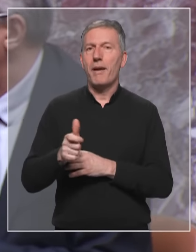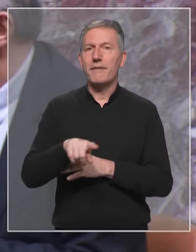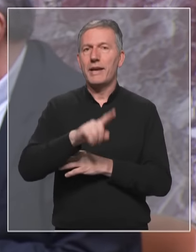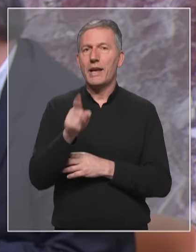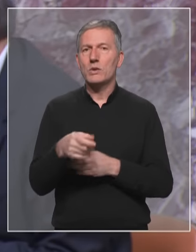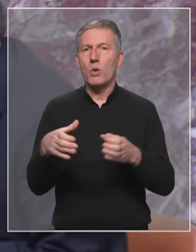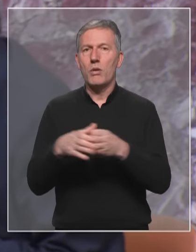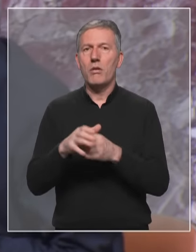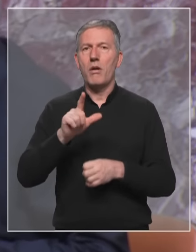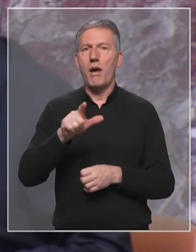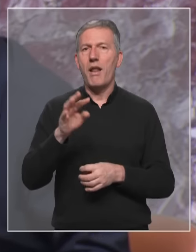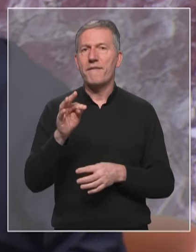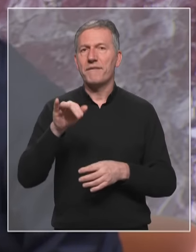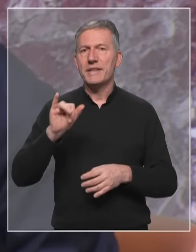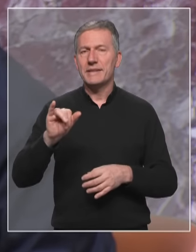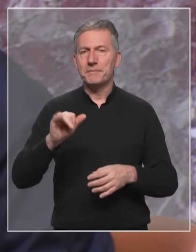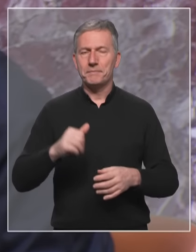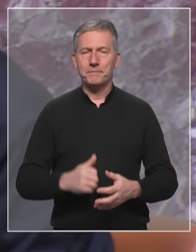La France Insoumise.